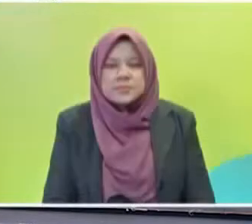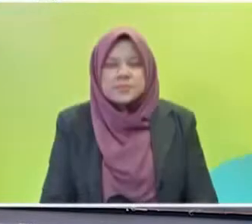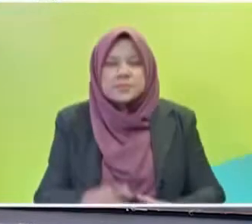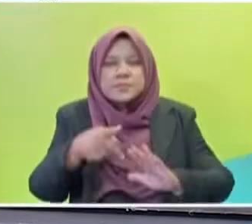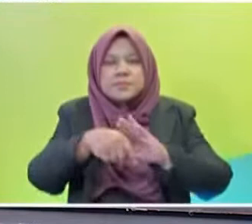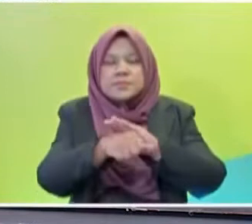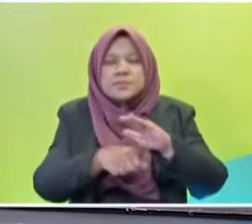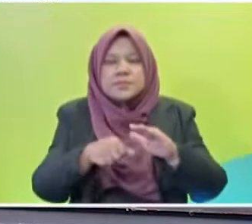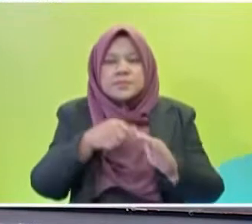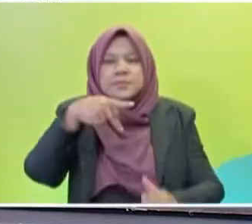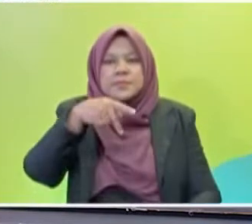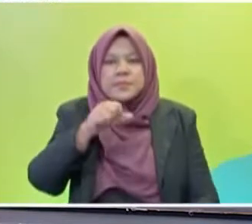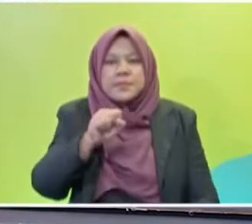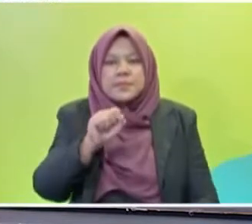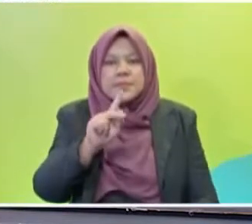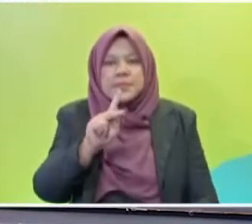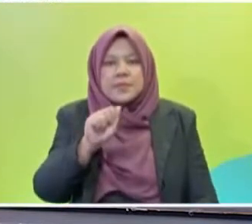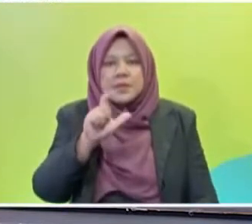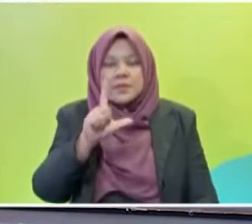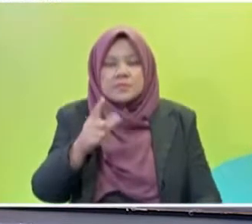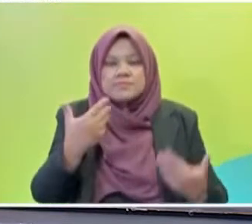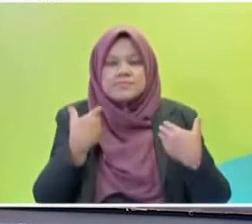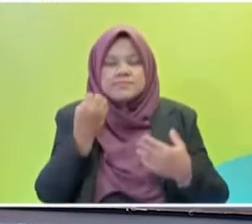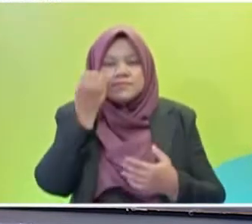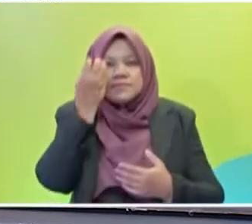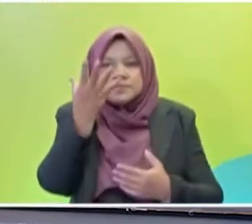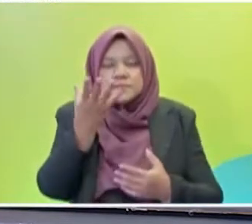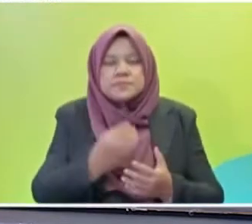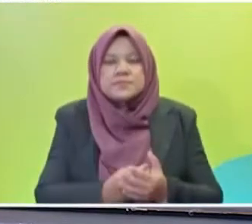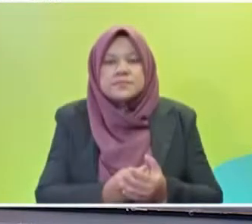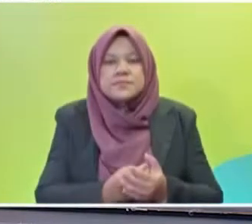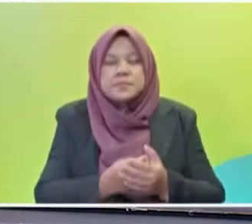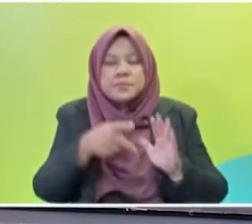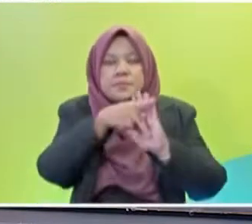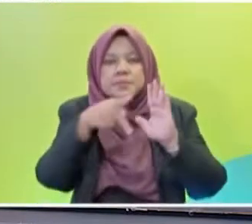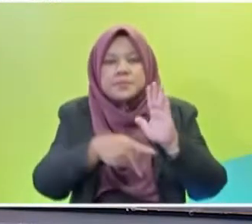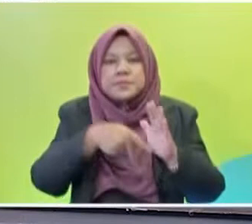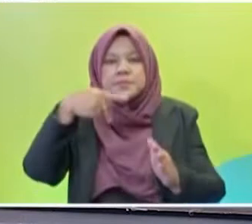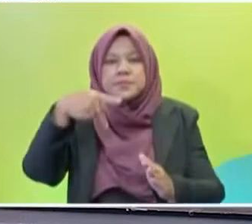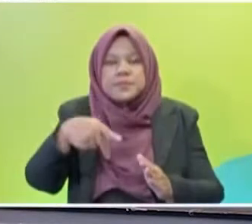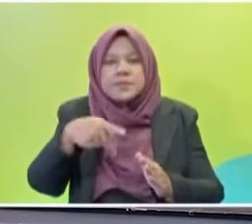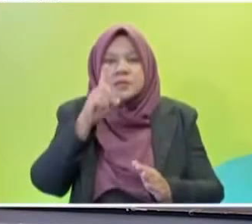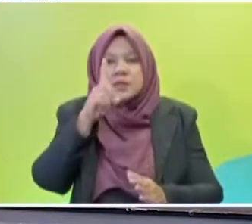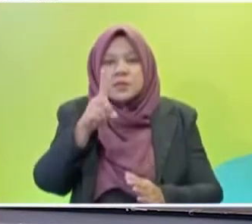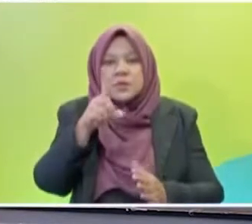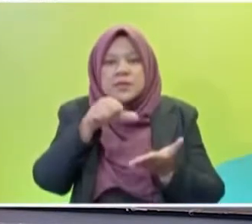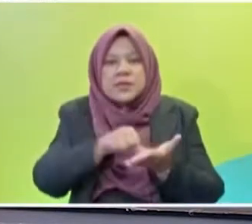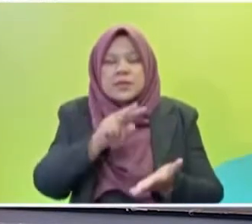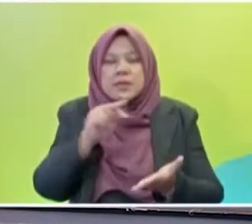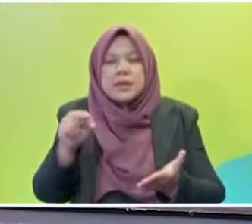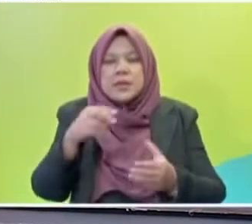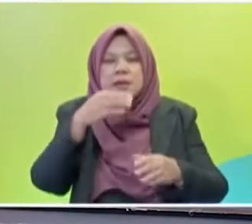Pengasas Pascal iaitu Blaise Pascal ada menerangkan di mana prinsip Pascal merupakan sesuatu tekanan dikenakan ke